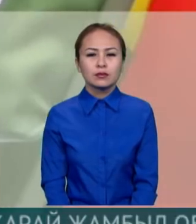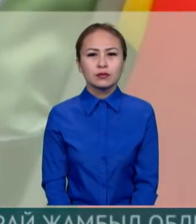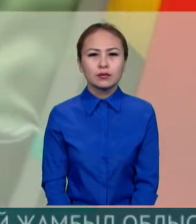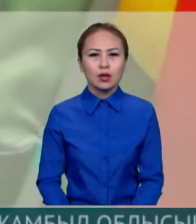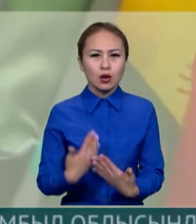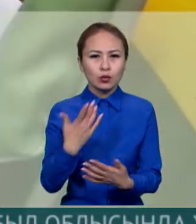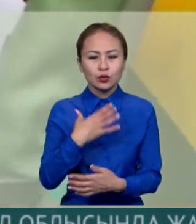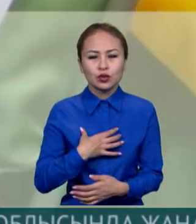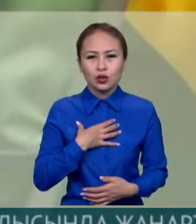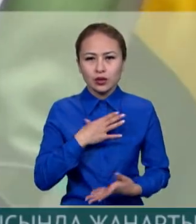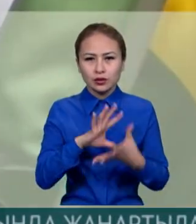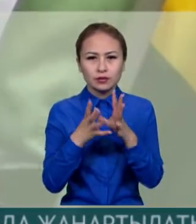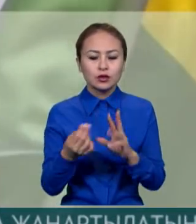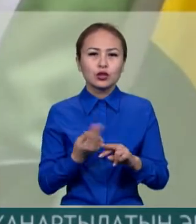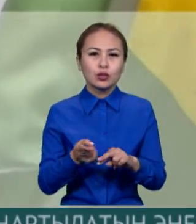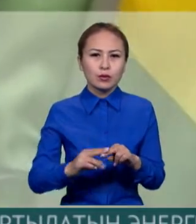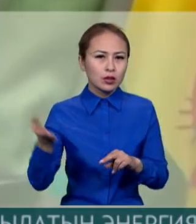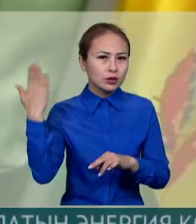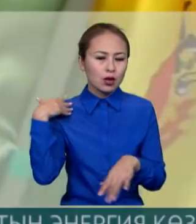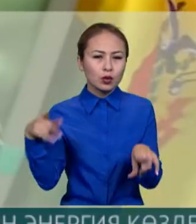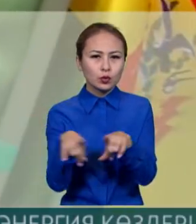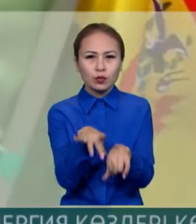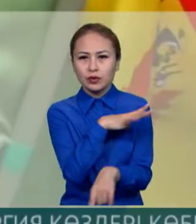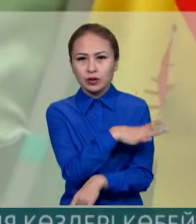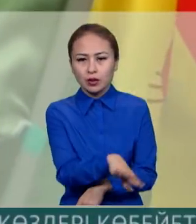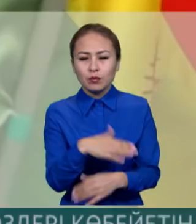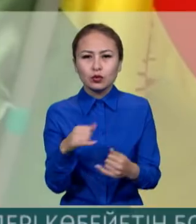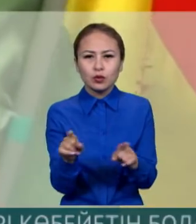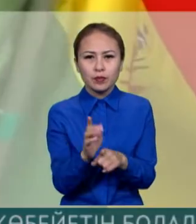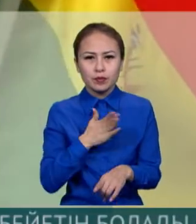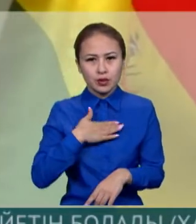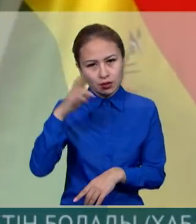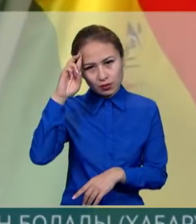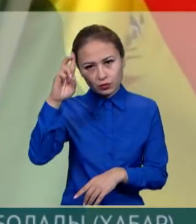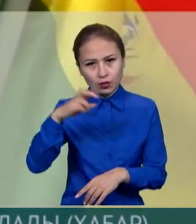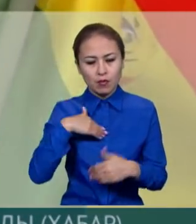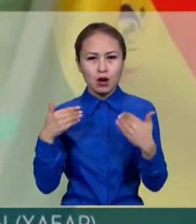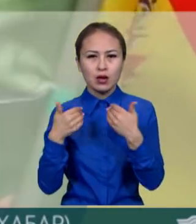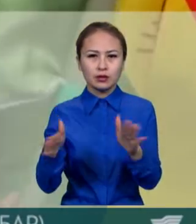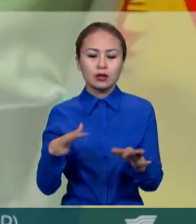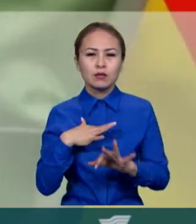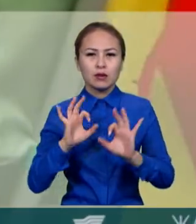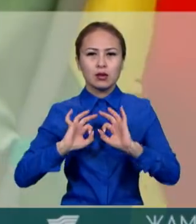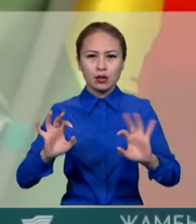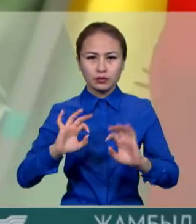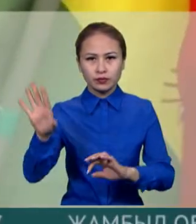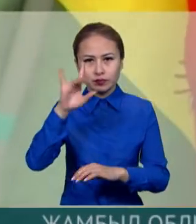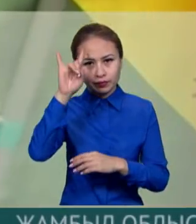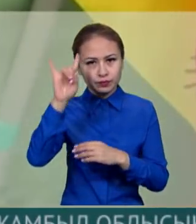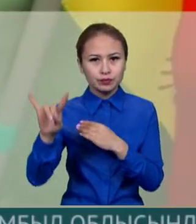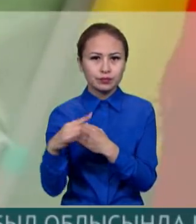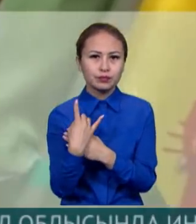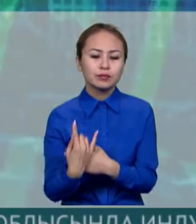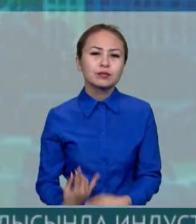Бұл масқара, мұндай жағдай елімізде бұрын соңды болған емес. Біз үкіметке өз пікірімізді ашық айтып отырмыз, ал олар бізді арандатып